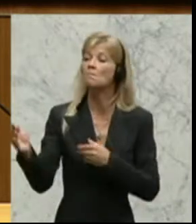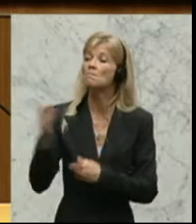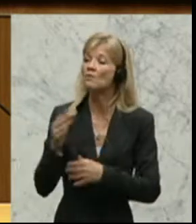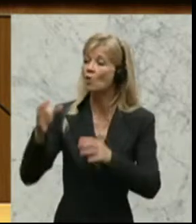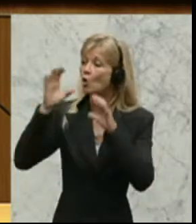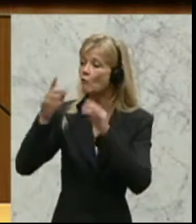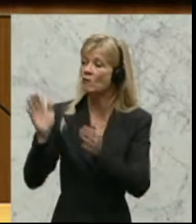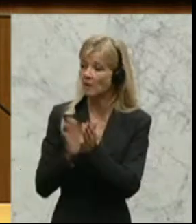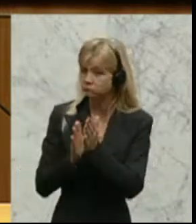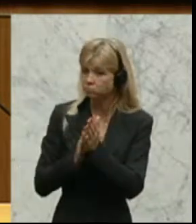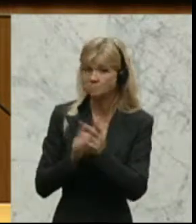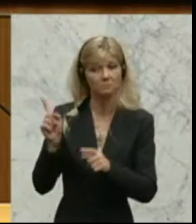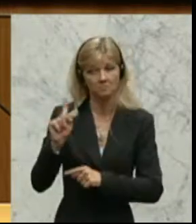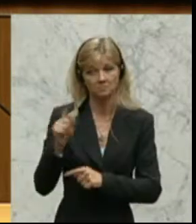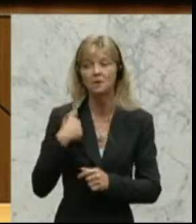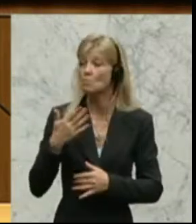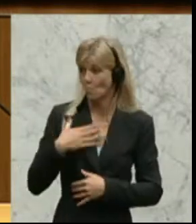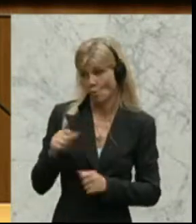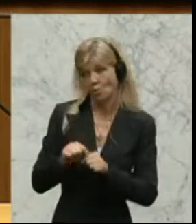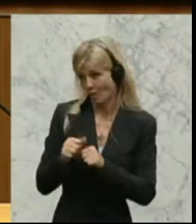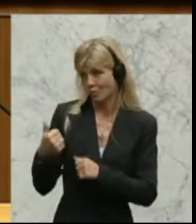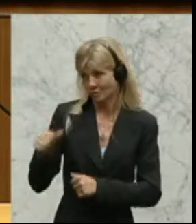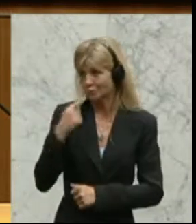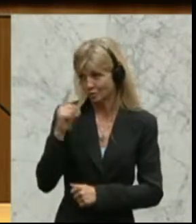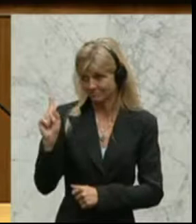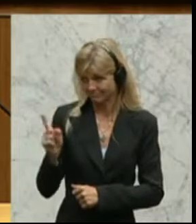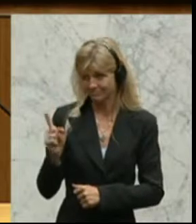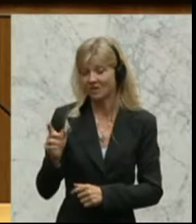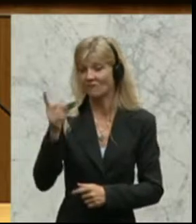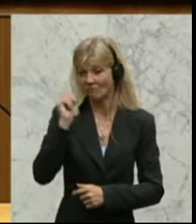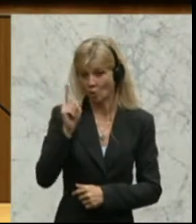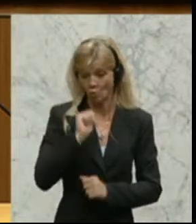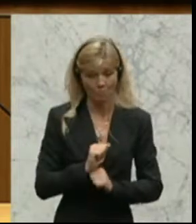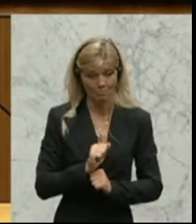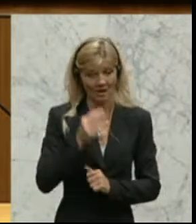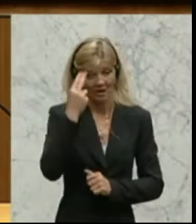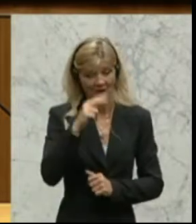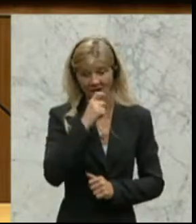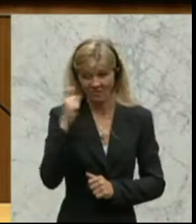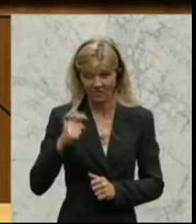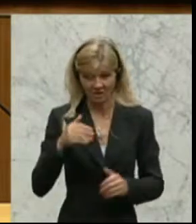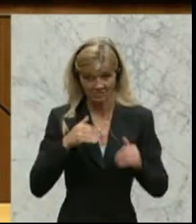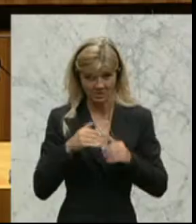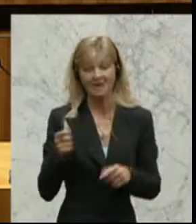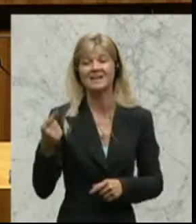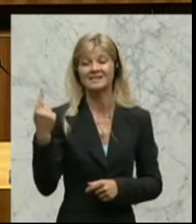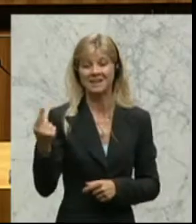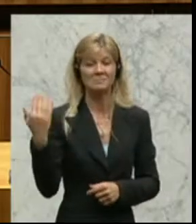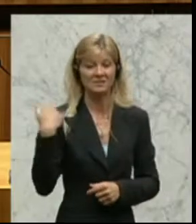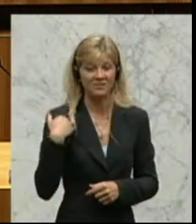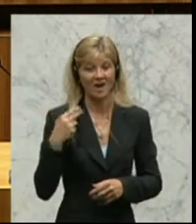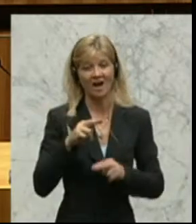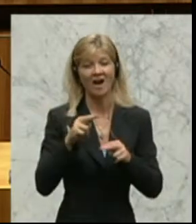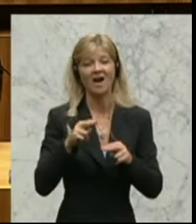ich da nicht auslassen, denn sie sind, Herr Finanzminister, ja, sie sind in diese Nationalratswahl mit dem Slogan keine